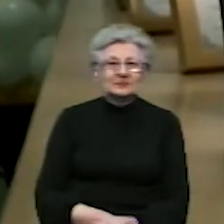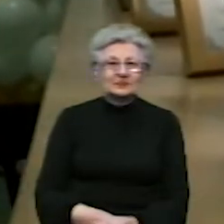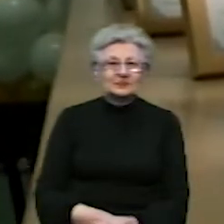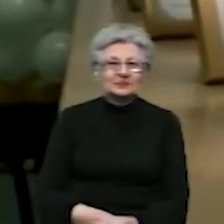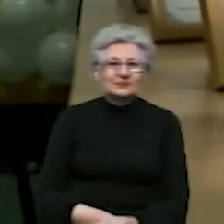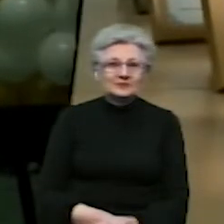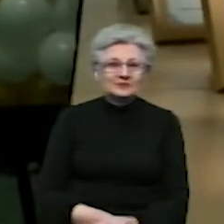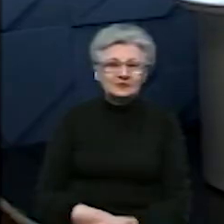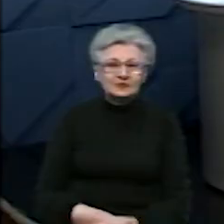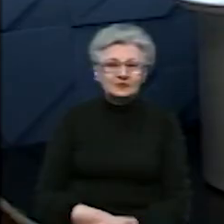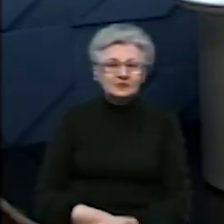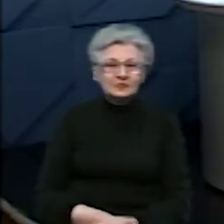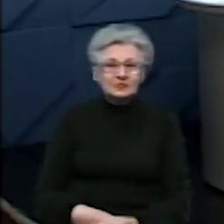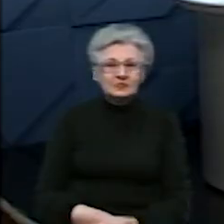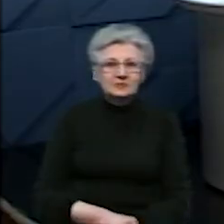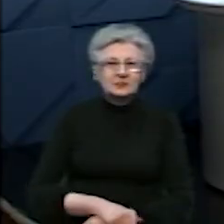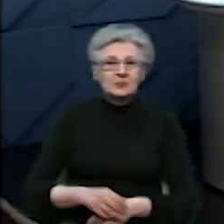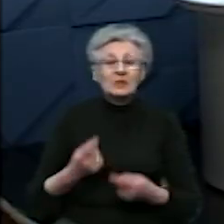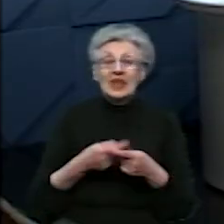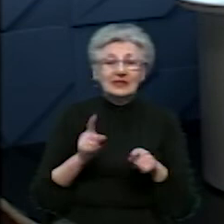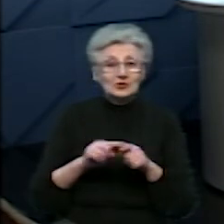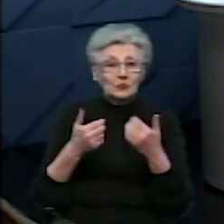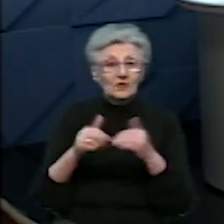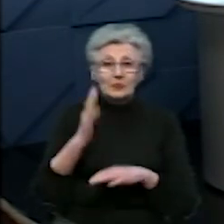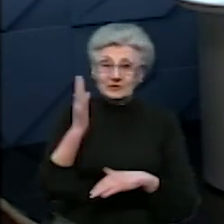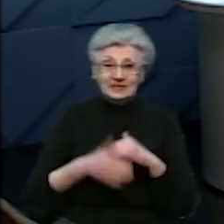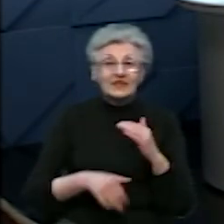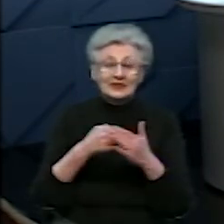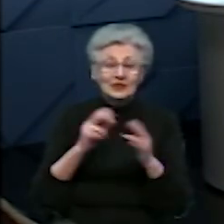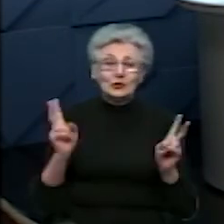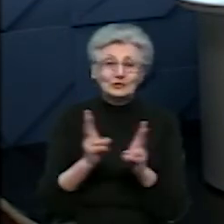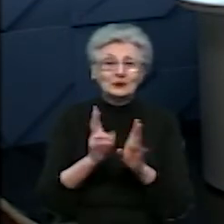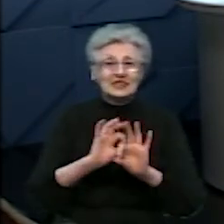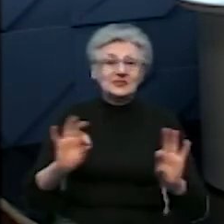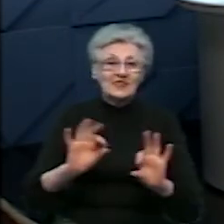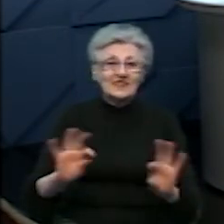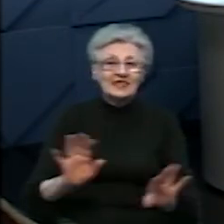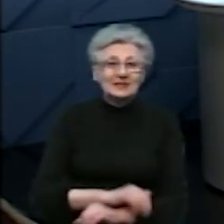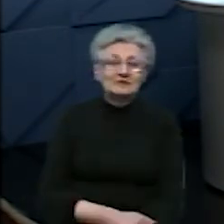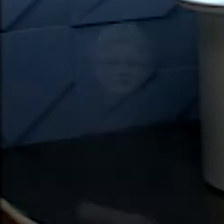Суспільному. На цьому випуск завершено. До зустрічі в ефірі.